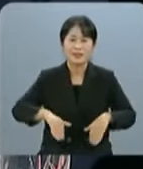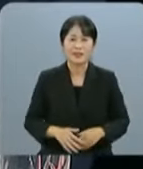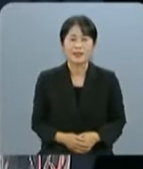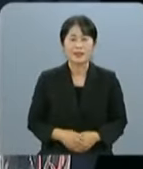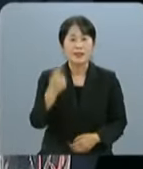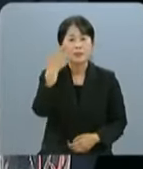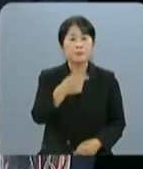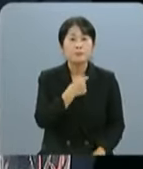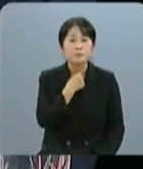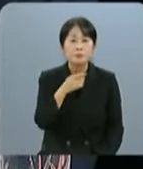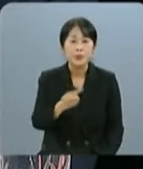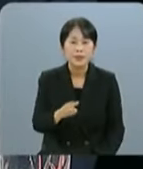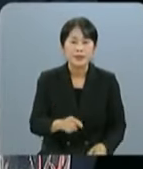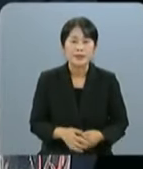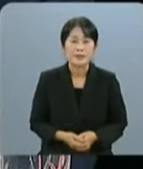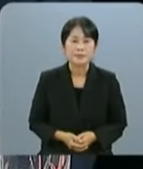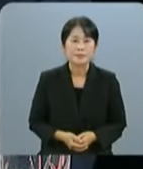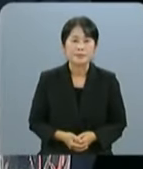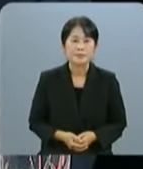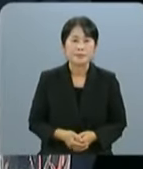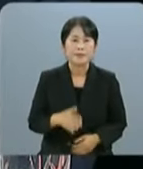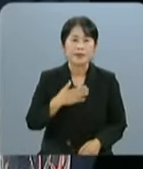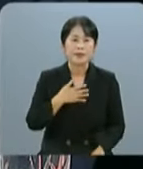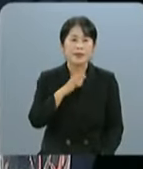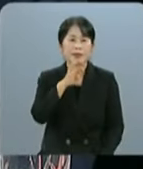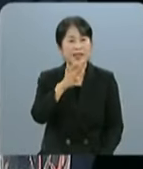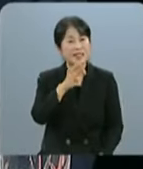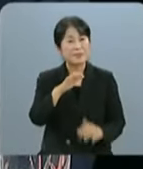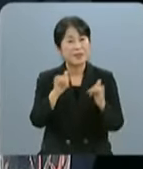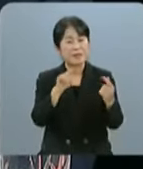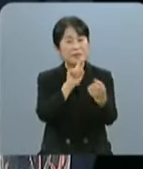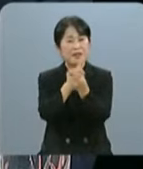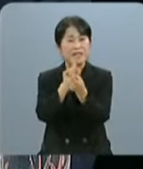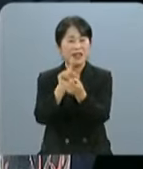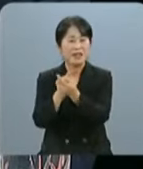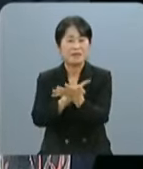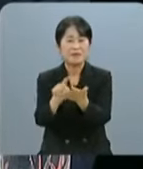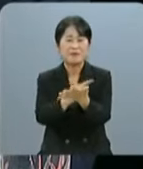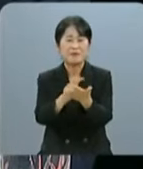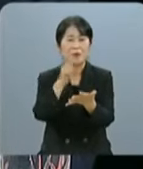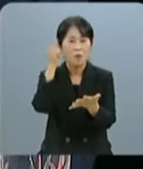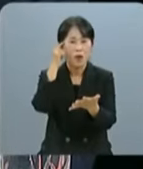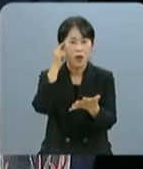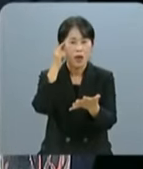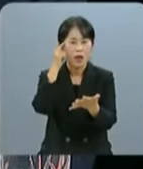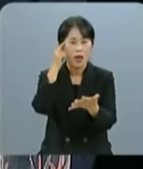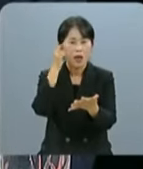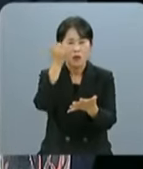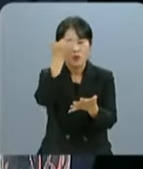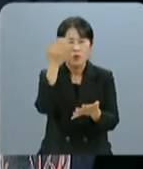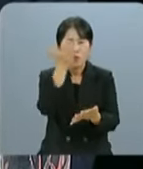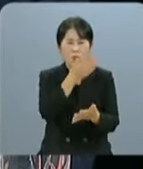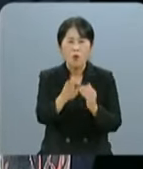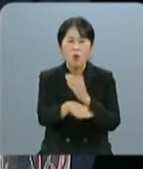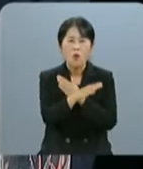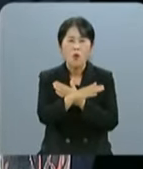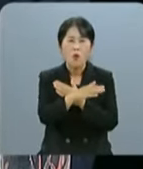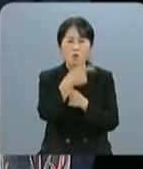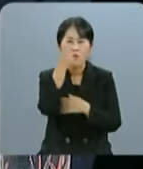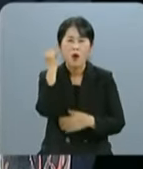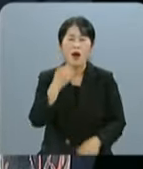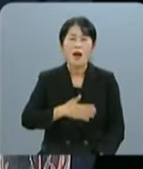것은요. 네. 제가 40대들을 많이 만나봤습니다. 네. 이유는 도덕성 형편없는 거 안다. 근데